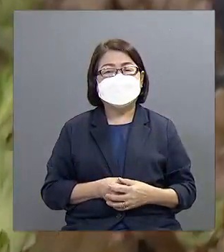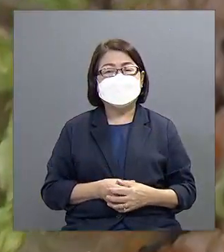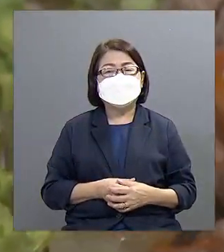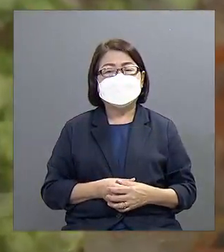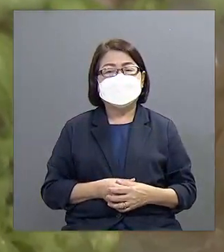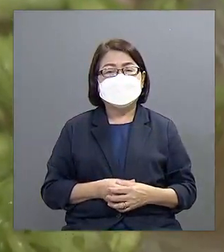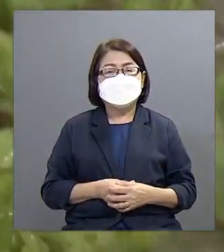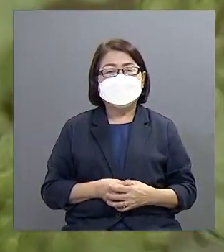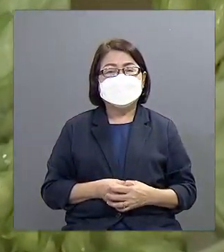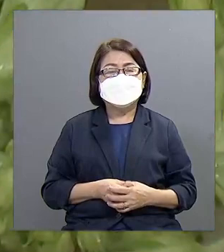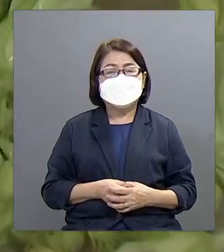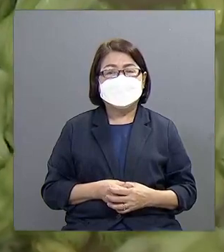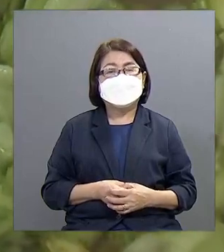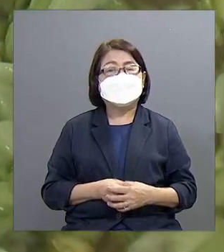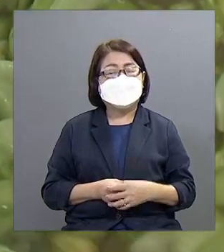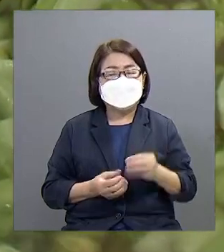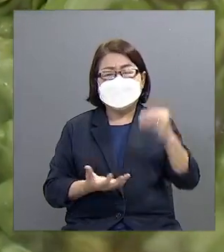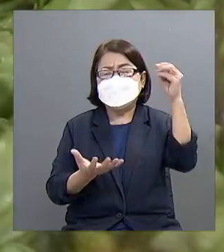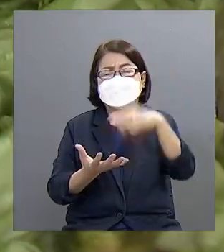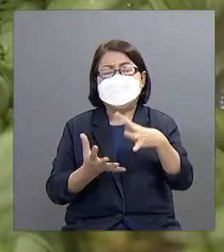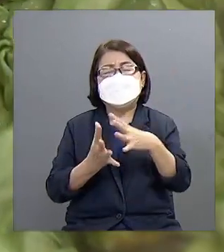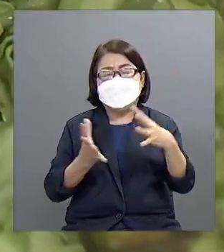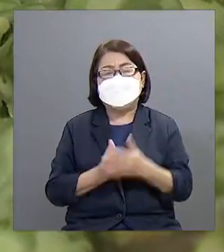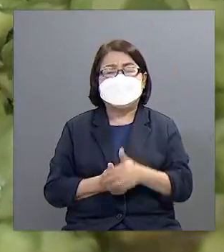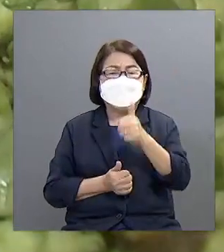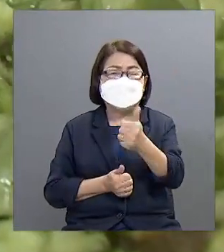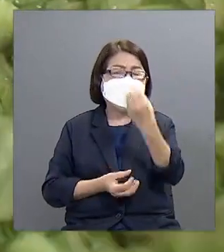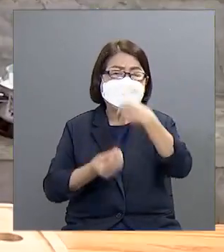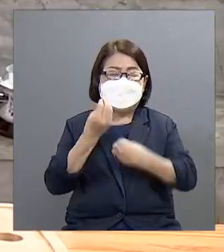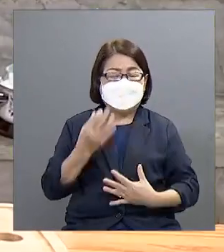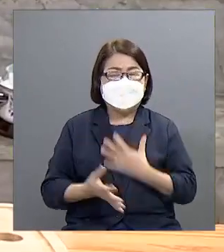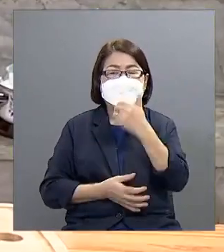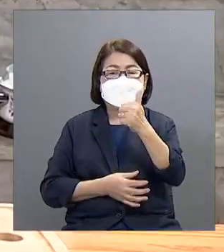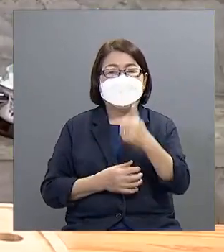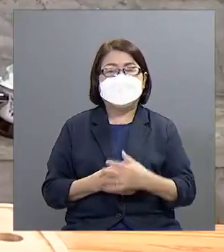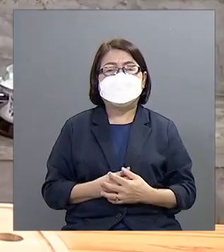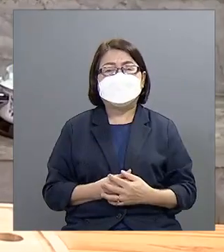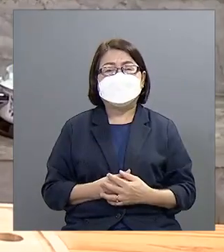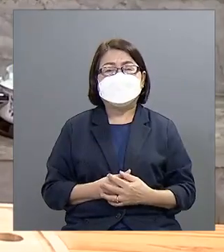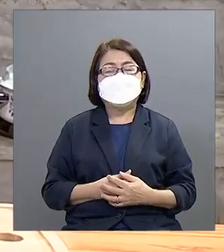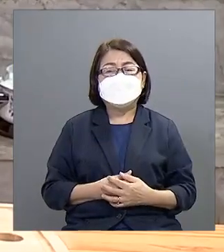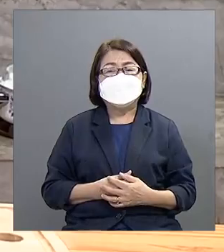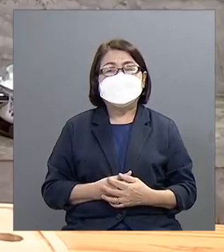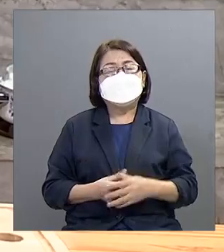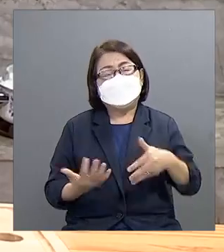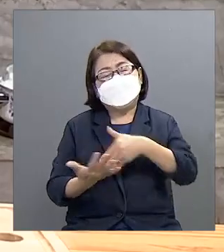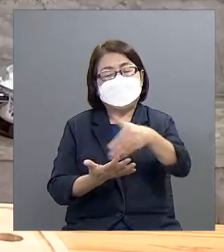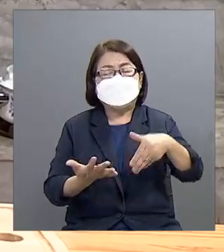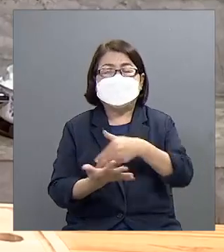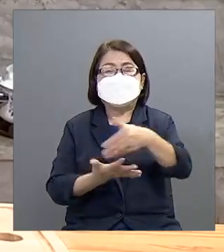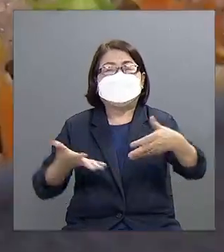ดอกขจรใส่เยอะหน่อยเลยนะคะเพราะว่ามีประโยชน์ต่อร่างกายคนที่ส่วนผสมเข้ากันค่ะ